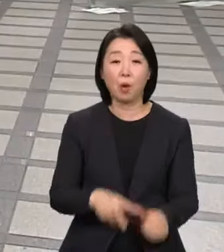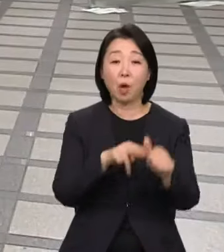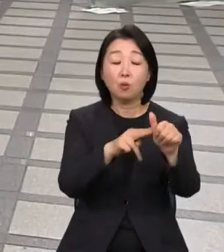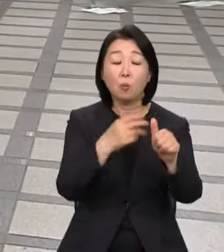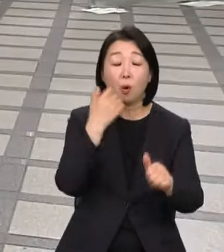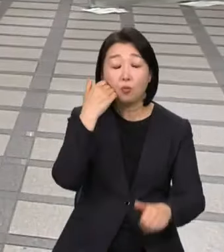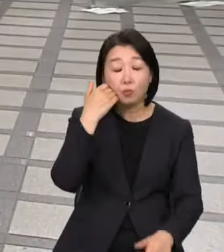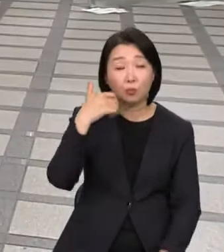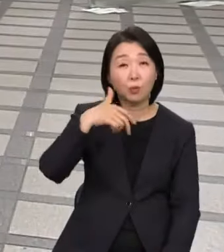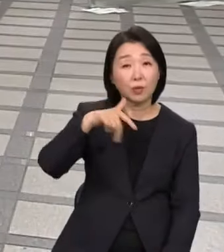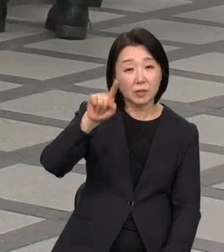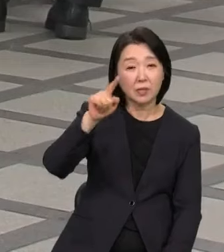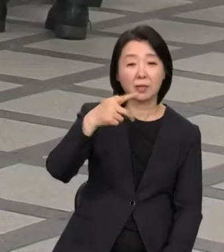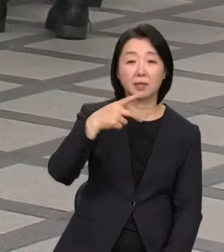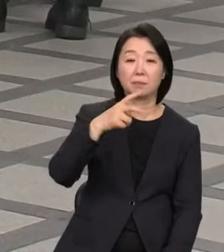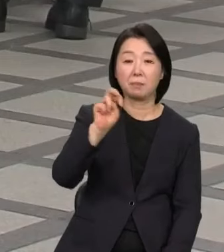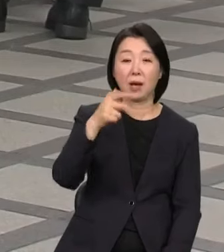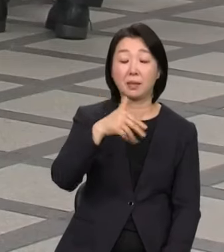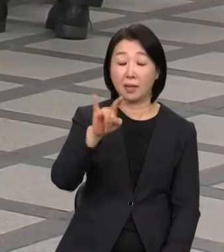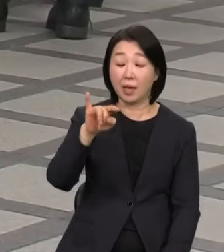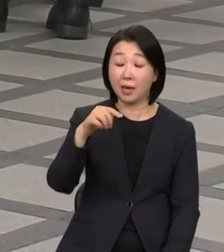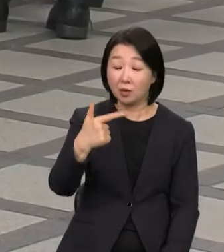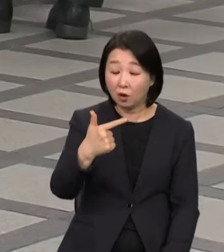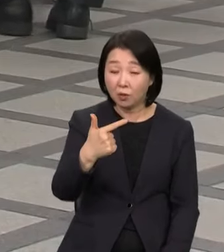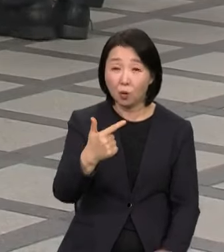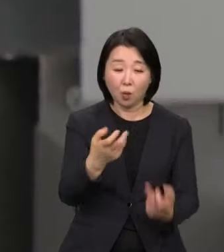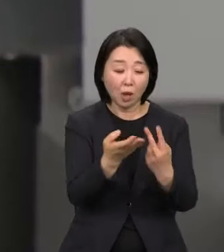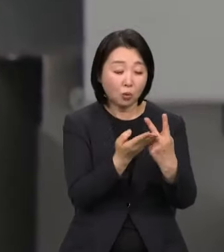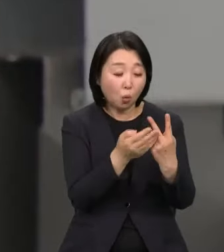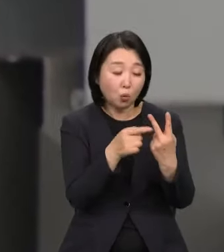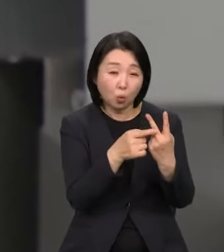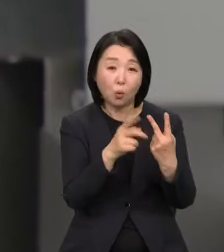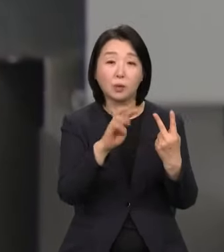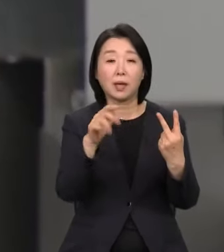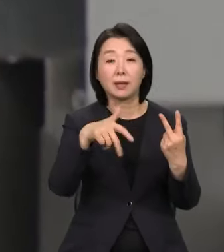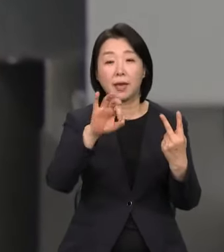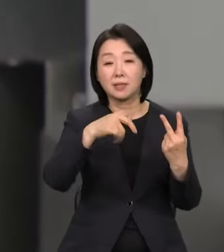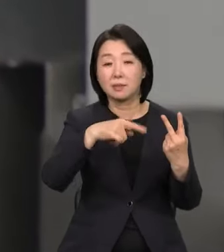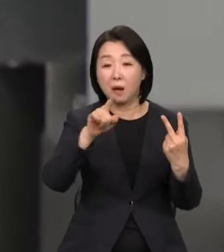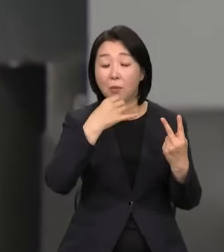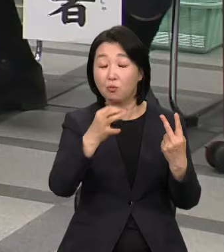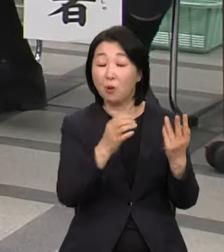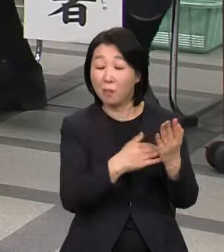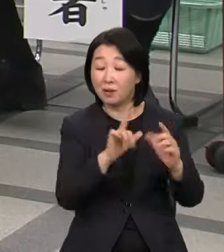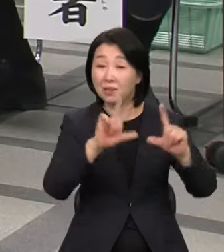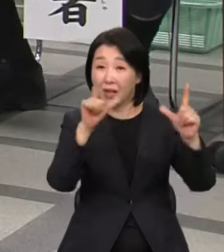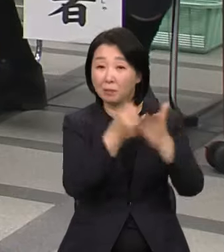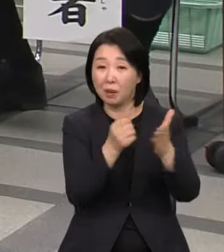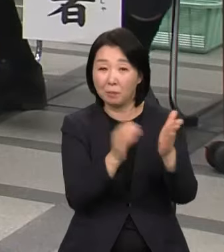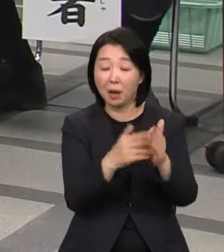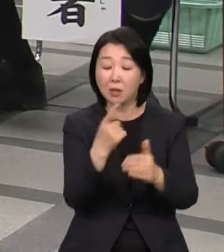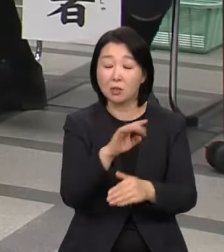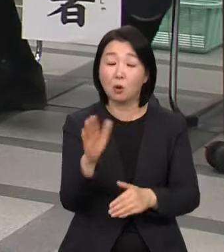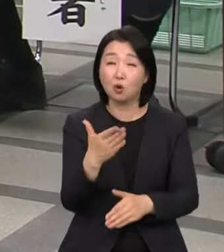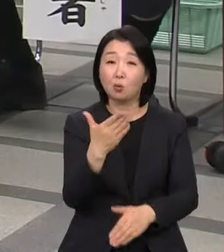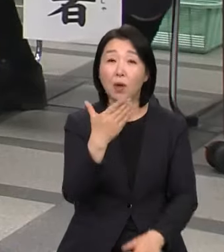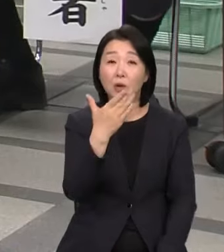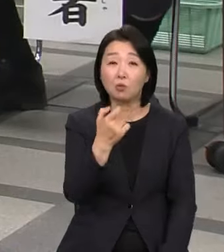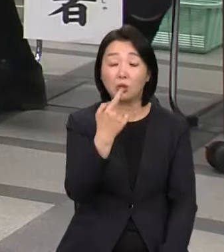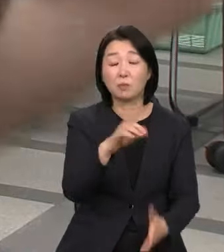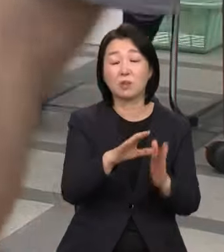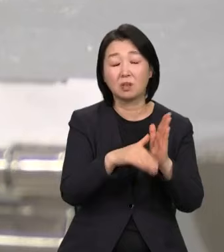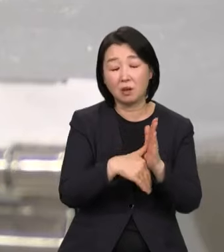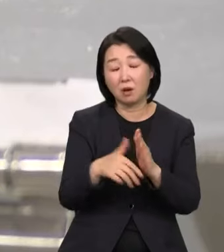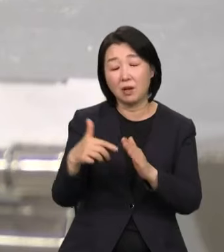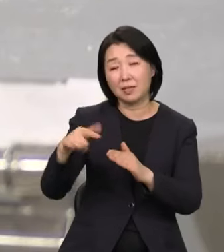곳은 시마네현. 독도를 다케시마로 부르며 다케시마의 날까지 정한 곳으로 1996년 이후 자민당이 매번 선거